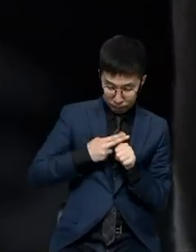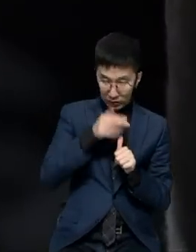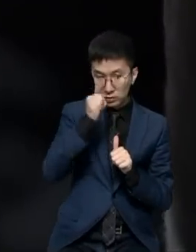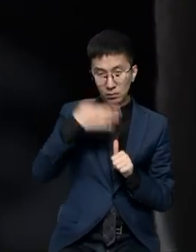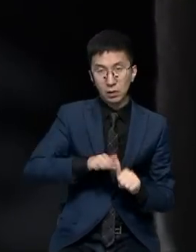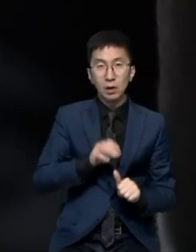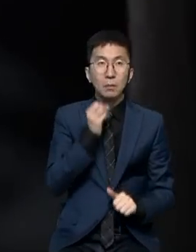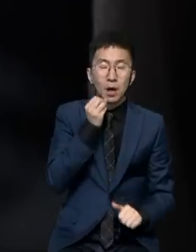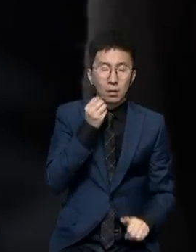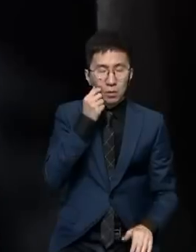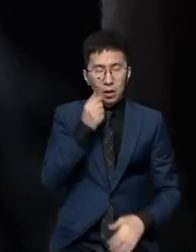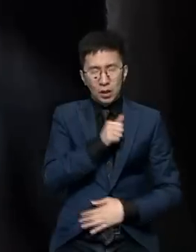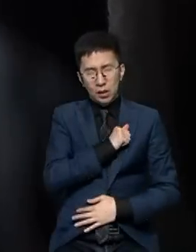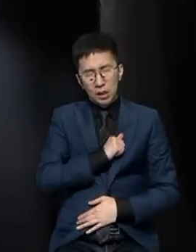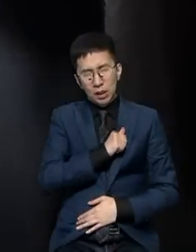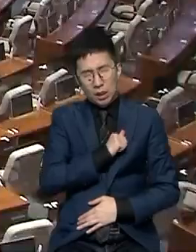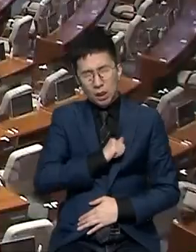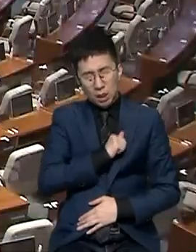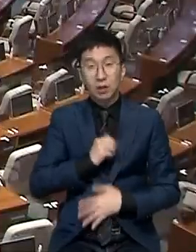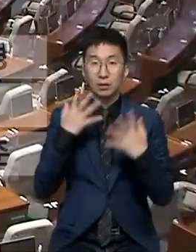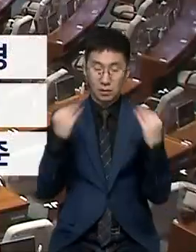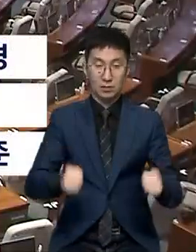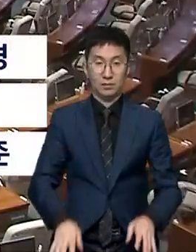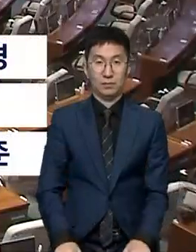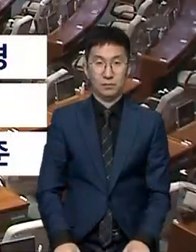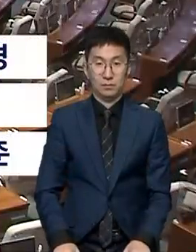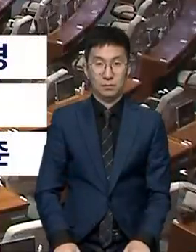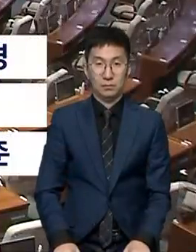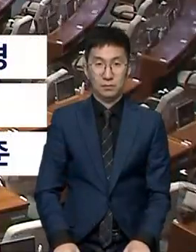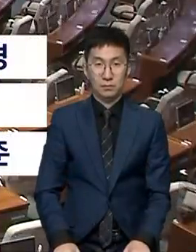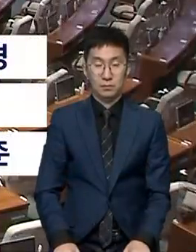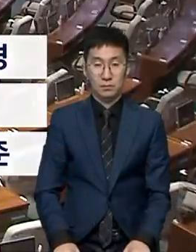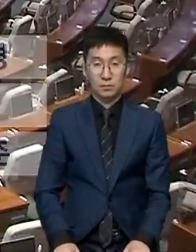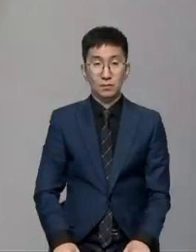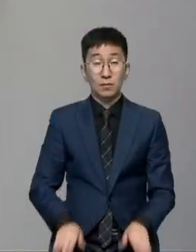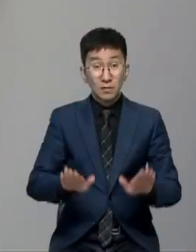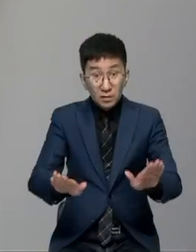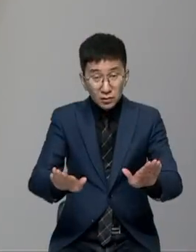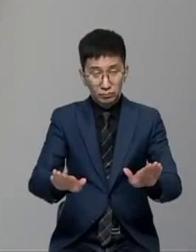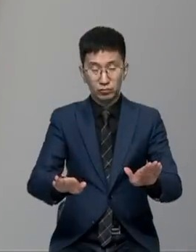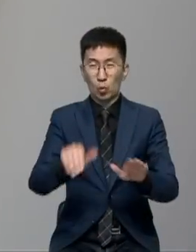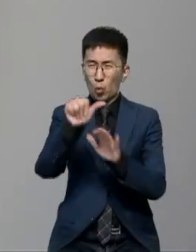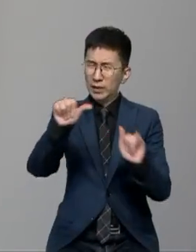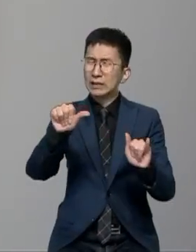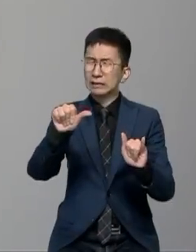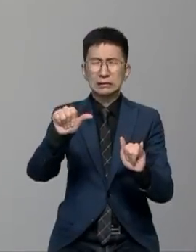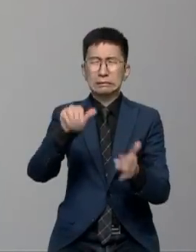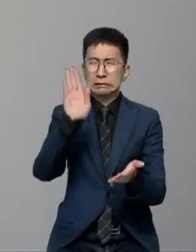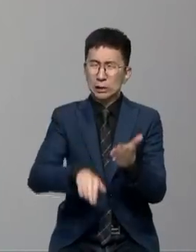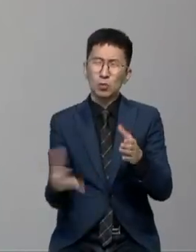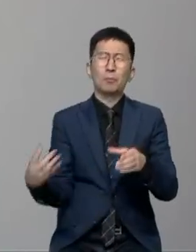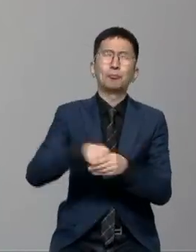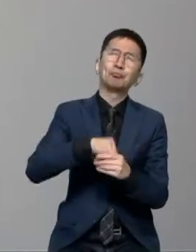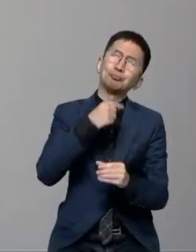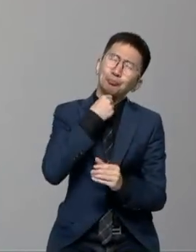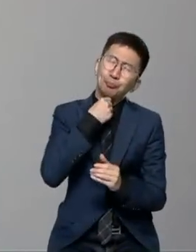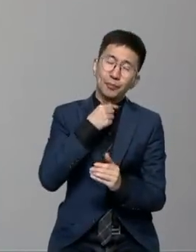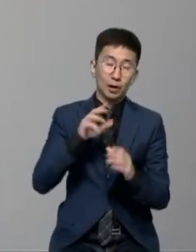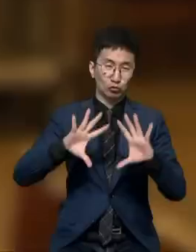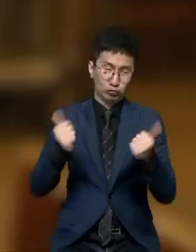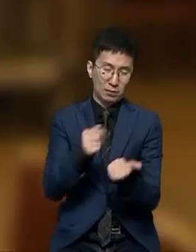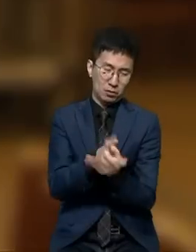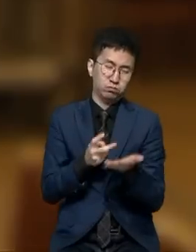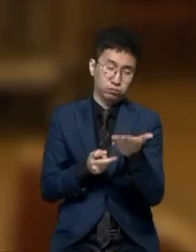전체 평균보다 더 높았습니다. 법 적용 대상을 확대하는 법안이 수차례 발의됐지만 여전히 계류 중입니다.